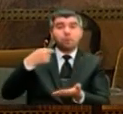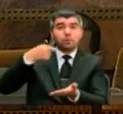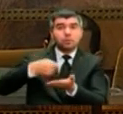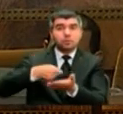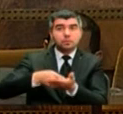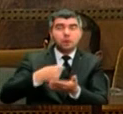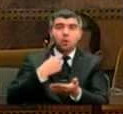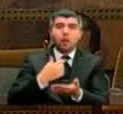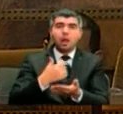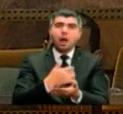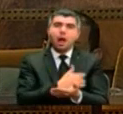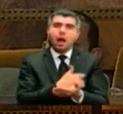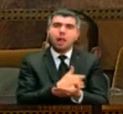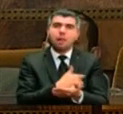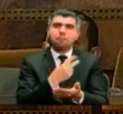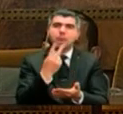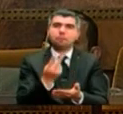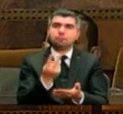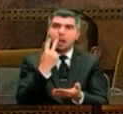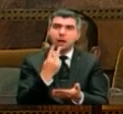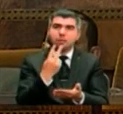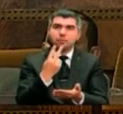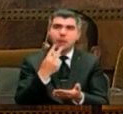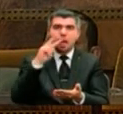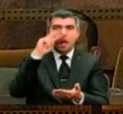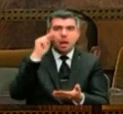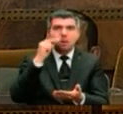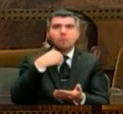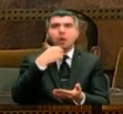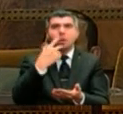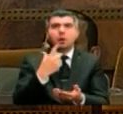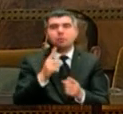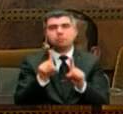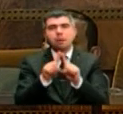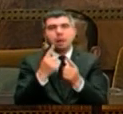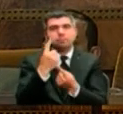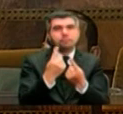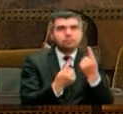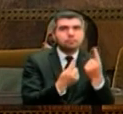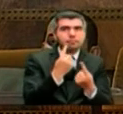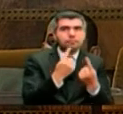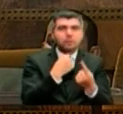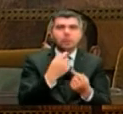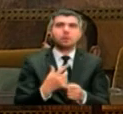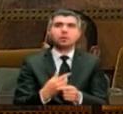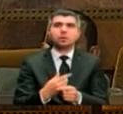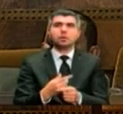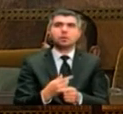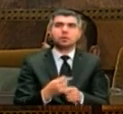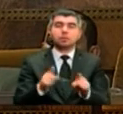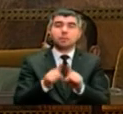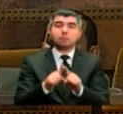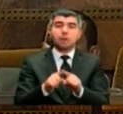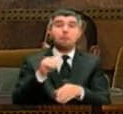لطب القلب 200 درهم، وبالنسبة للعيون على حساب قال لك النظارات. شوف انت واش بغيت داك الشيء يكون سيني، هادو بغاو يديروا القطاع الخاص